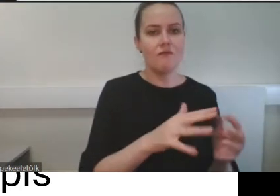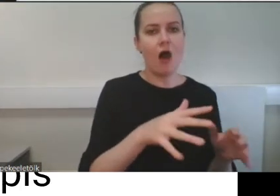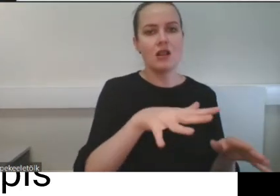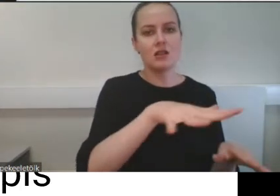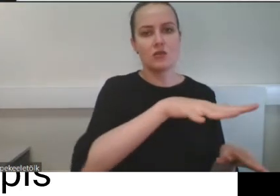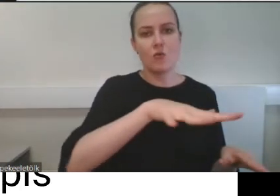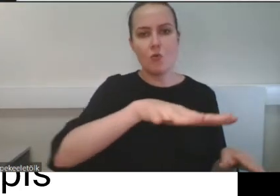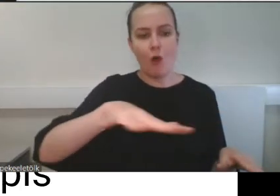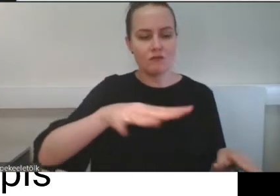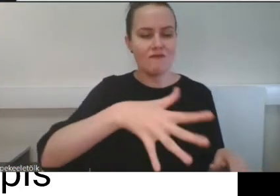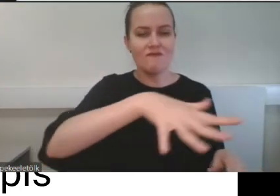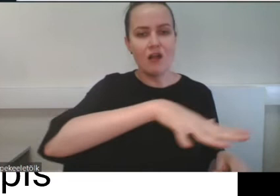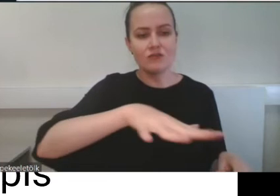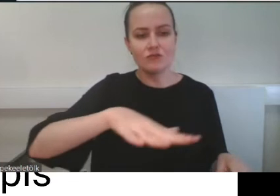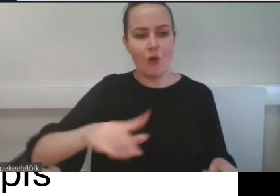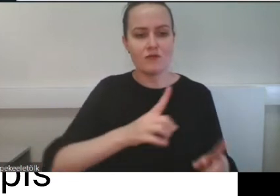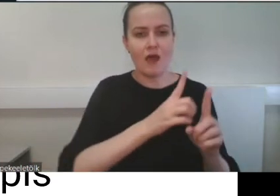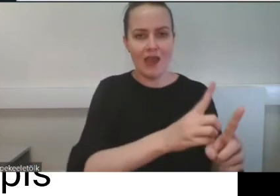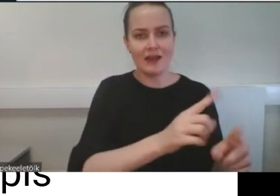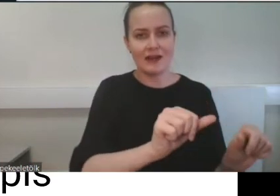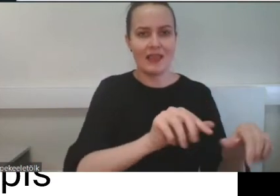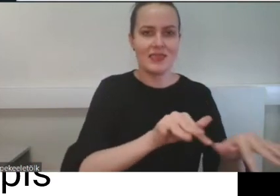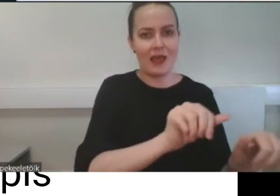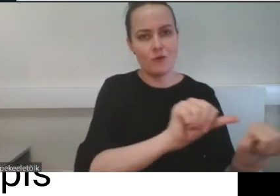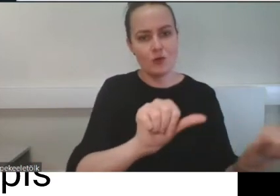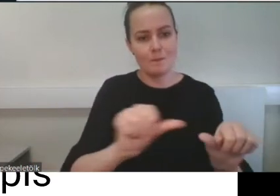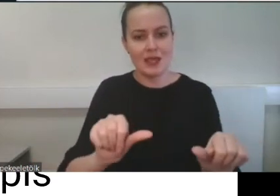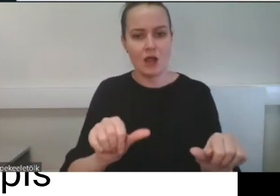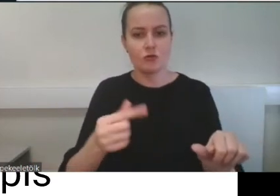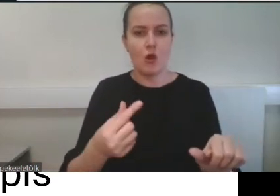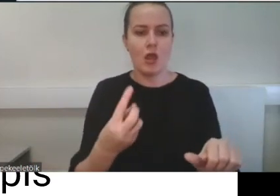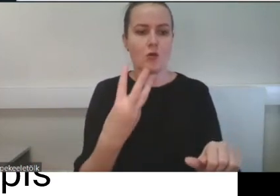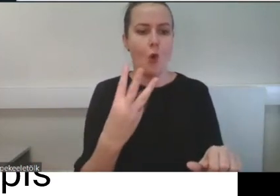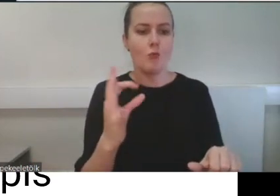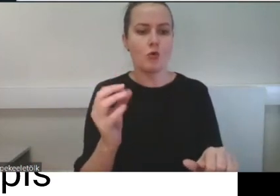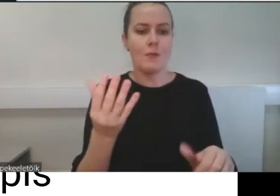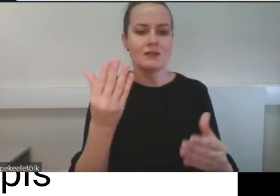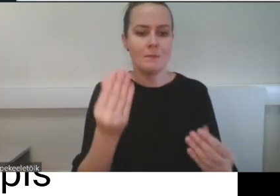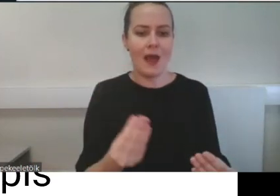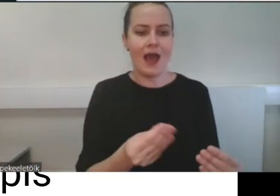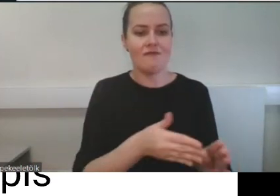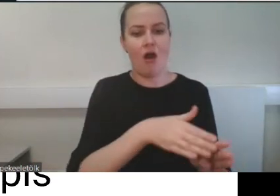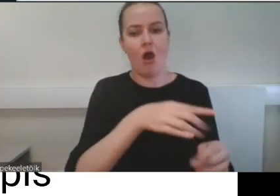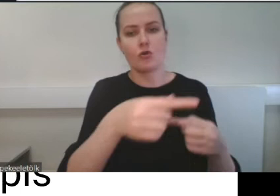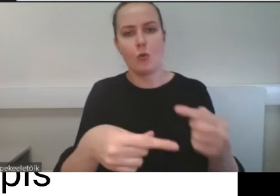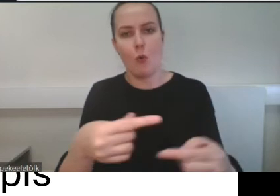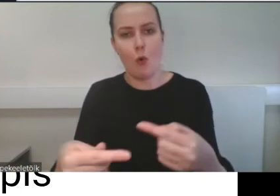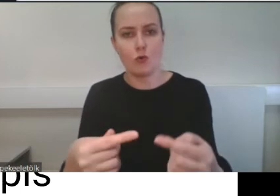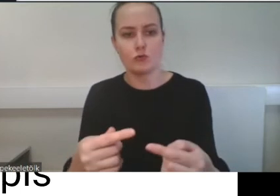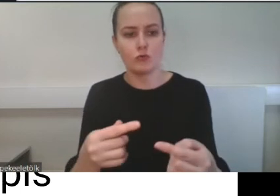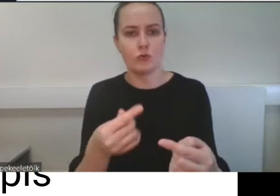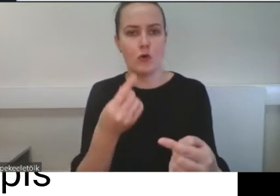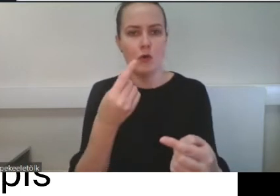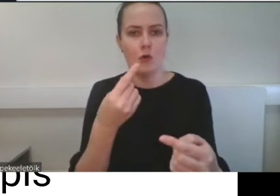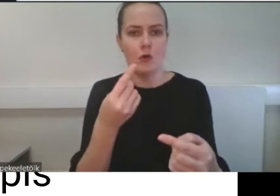tegevuspiirang, aga põhimõtteliselt ka nendele andmetele, nii nagu teiste uuringuandmetele, on alati võimalik siis Eestis vajadusel